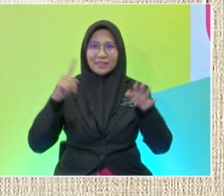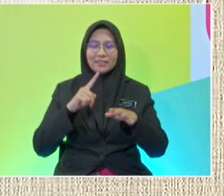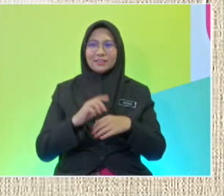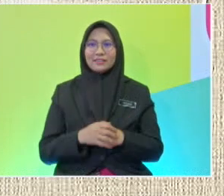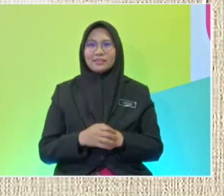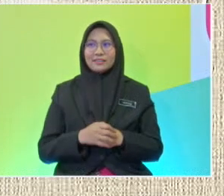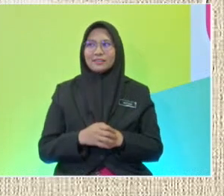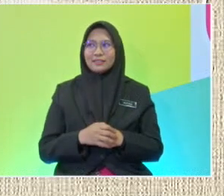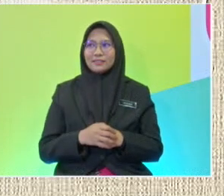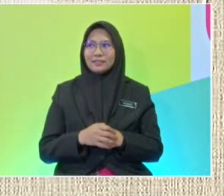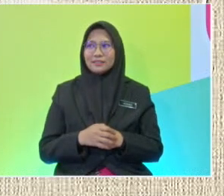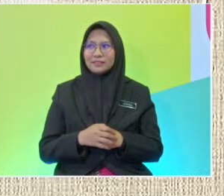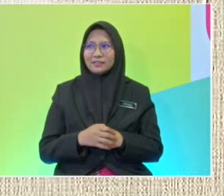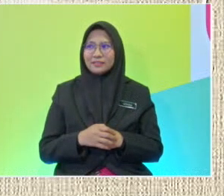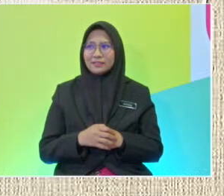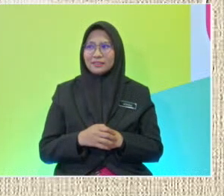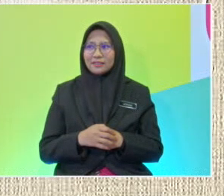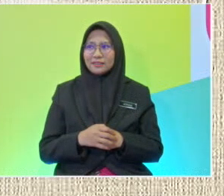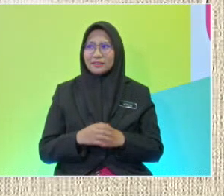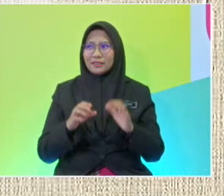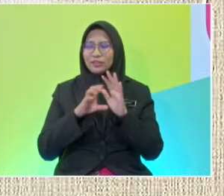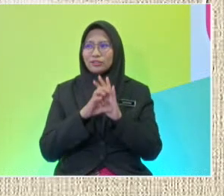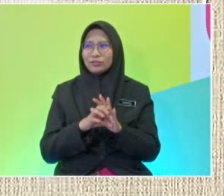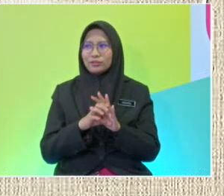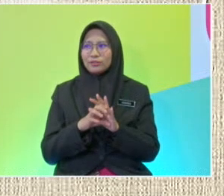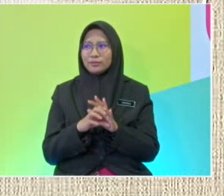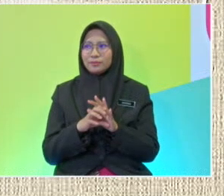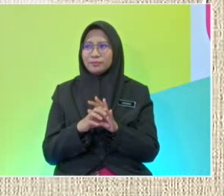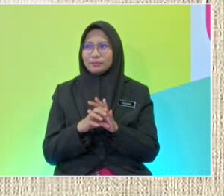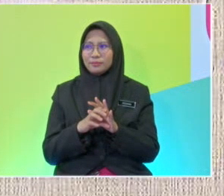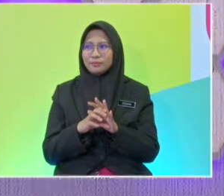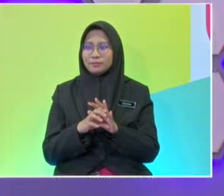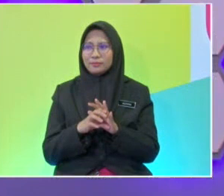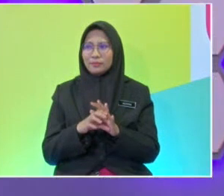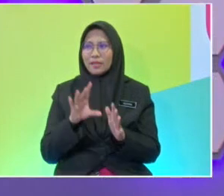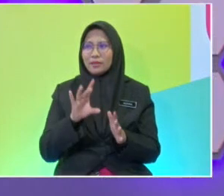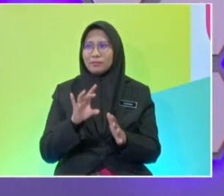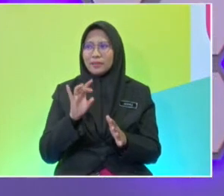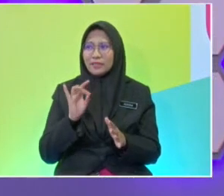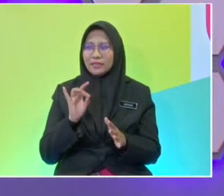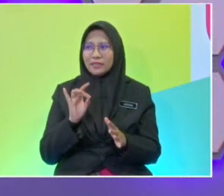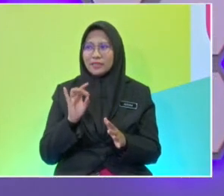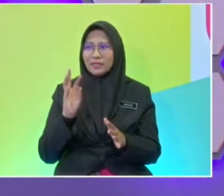kita pilih satu contohnya Ini media sosial